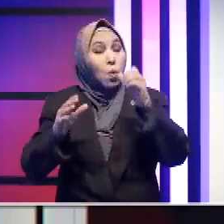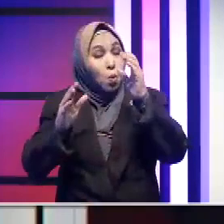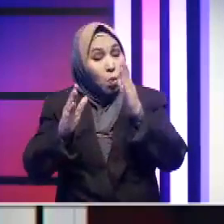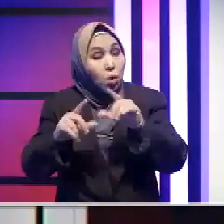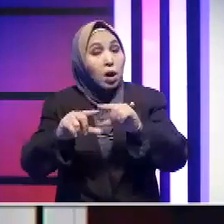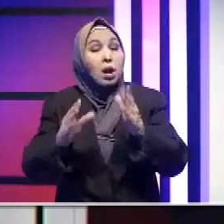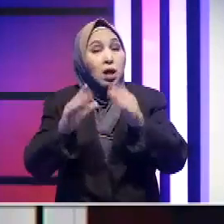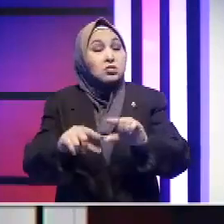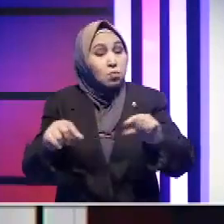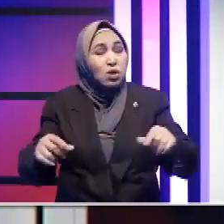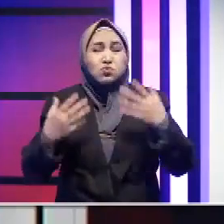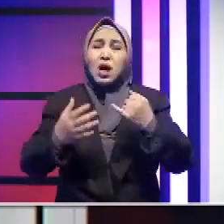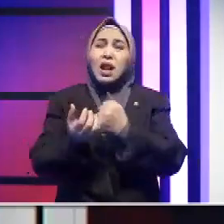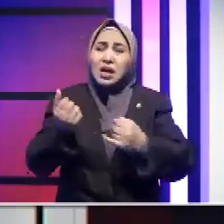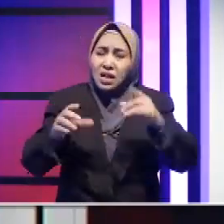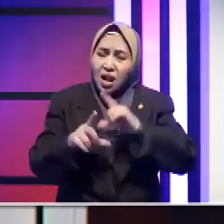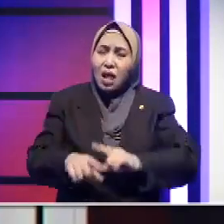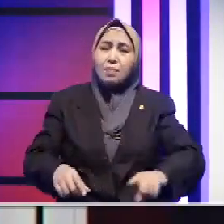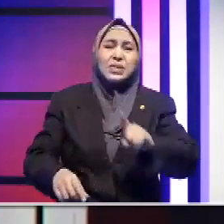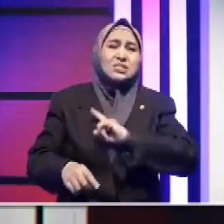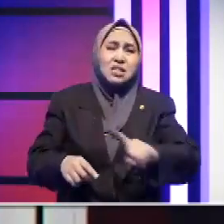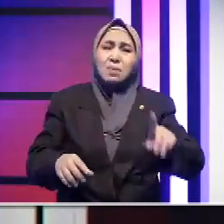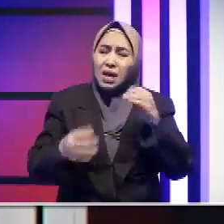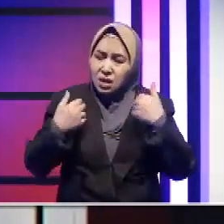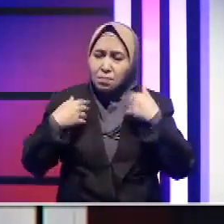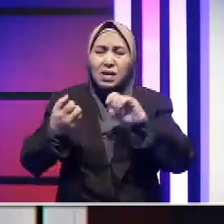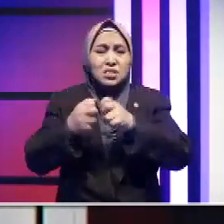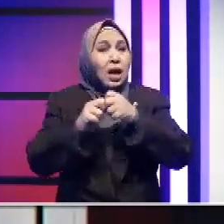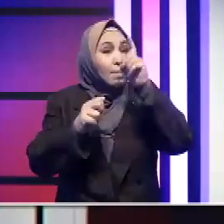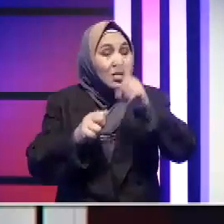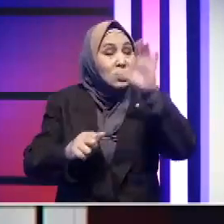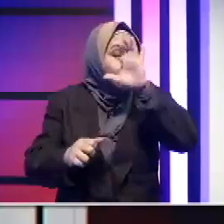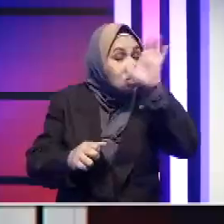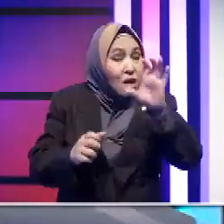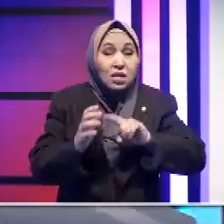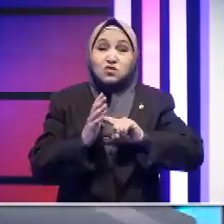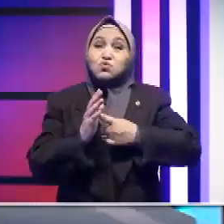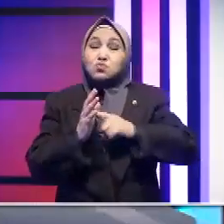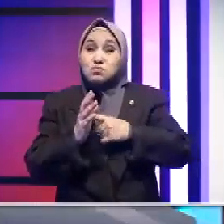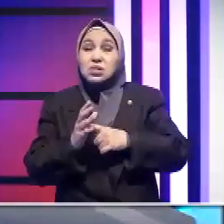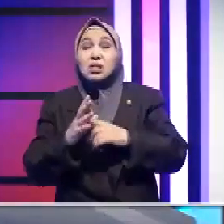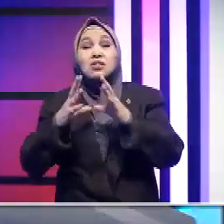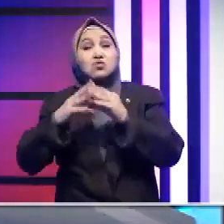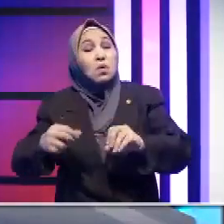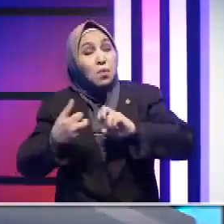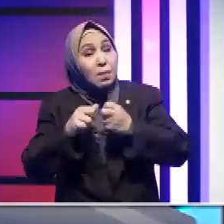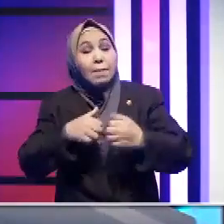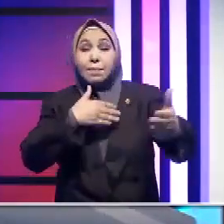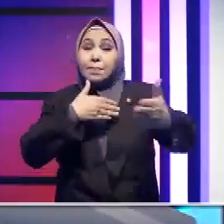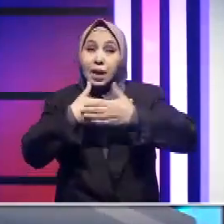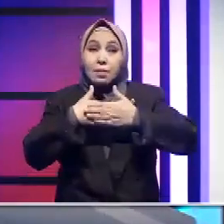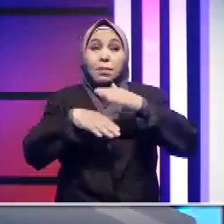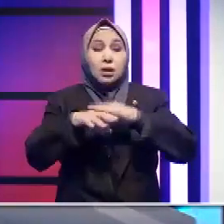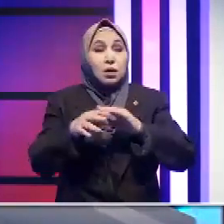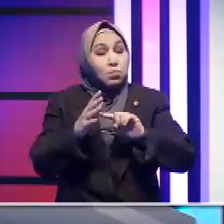yang sudah mulai dalam agama Islam Kalau ada masalah mistina gede cari juga sumber solusi real yaitu kembali kepada